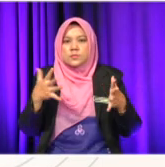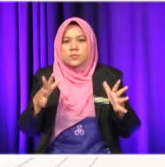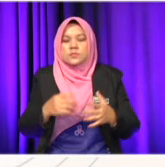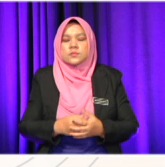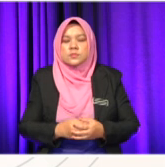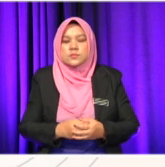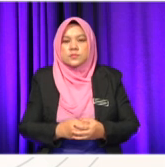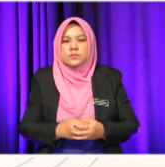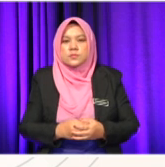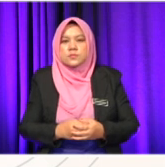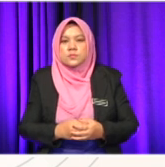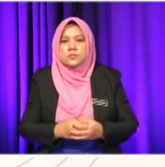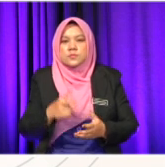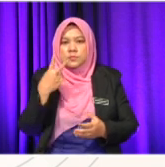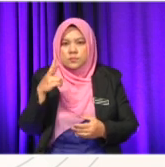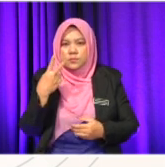hari